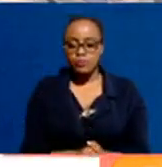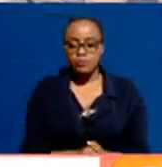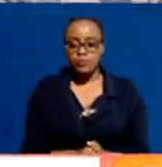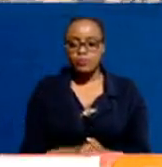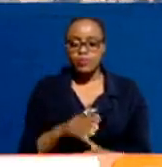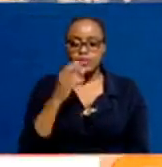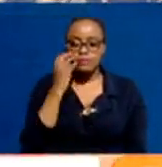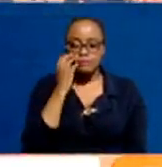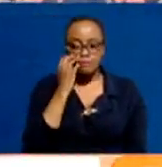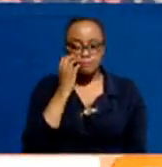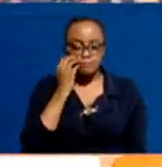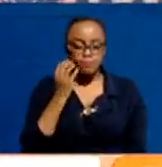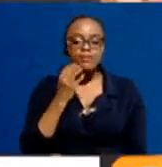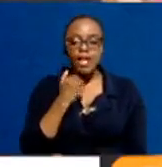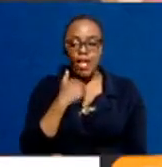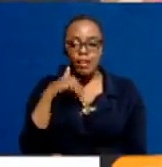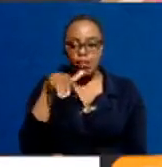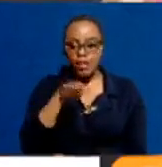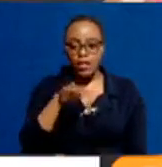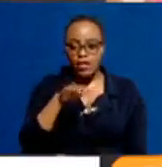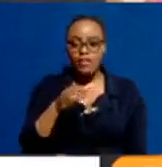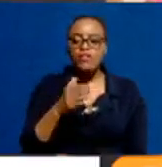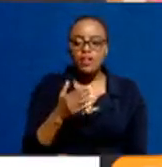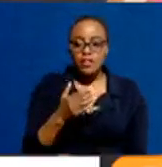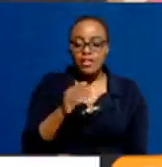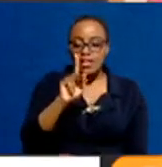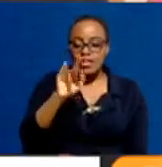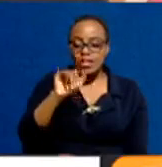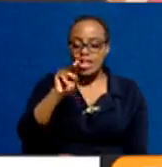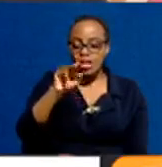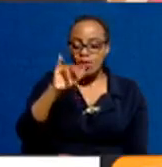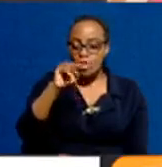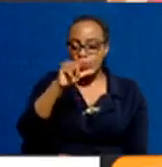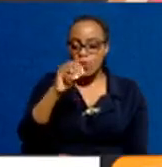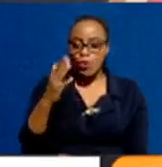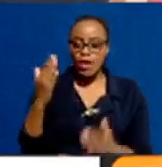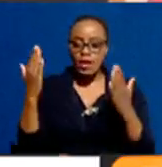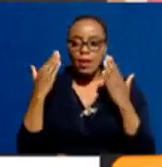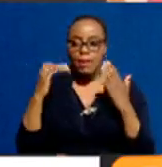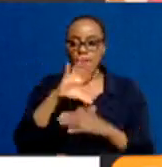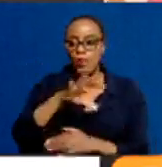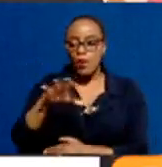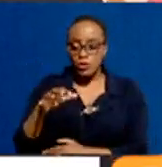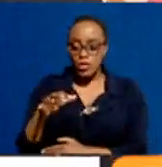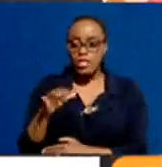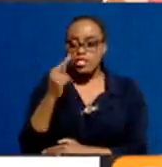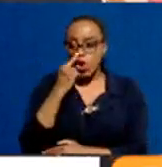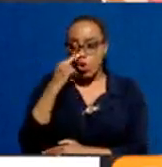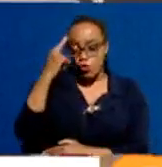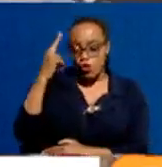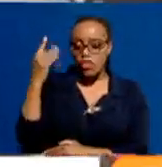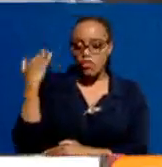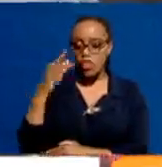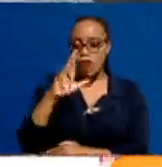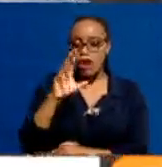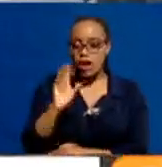Wingu la simanzi lilitua katika kijiji cha Kiamyogo, eneo bunge la Buhuri, kaunti ya Meru, kwenye mazishi aliyekuwa msimamizi wa